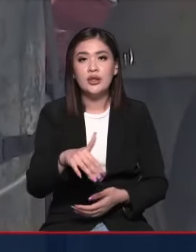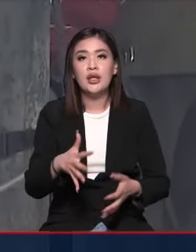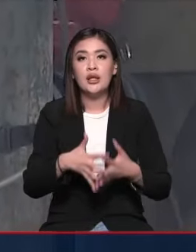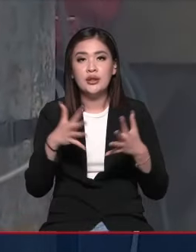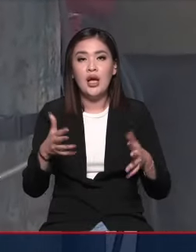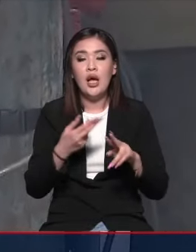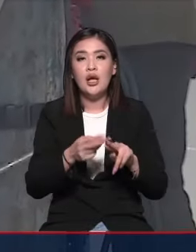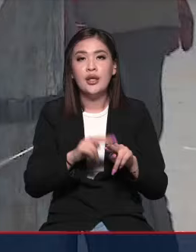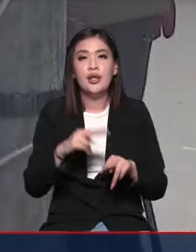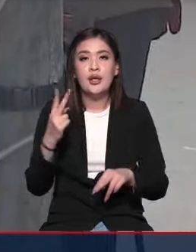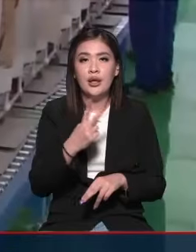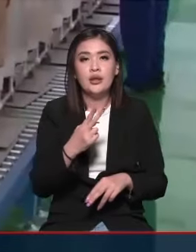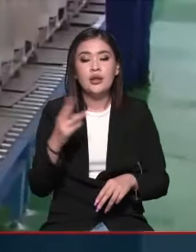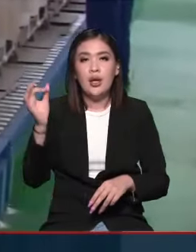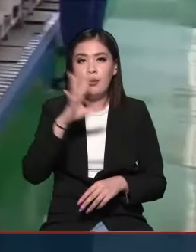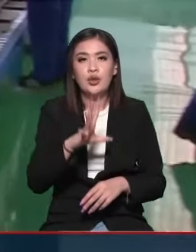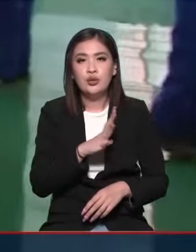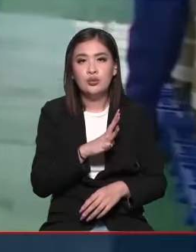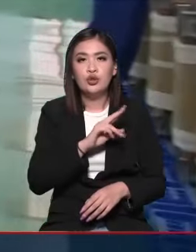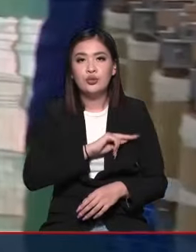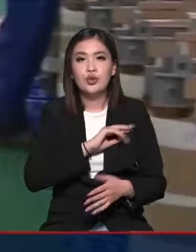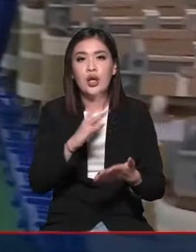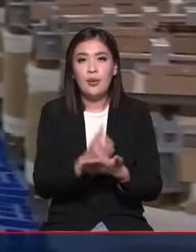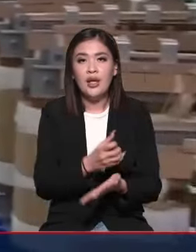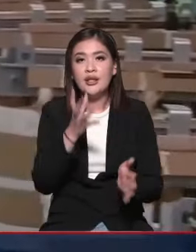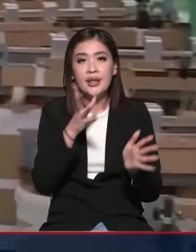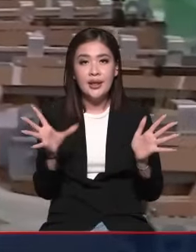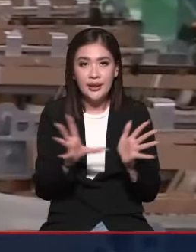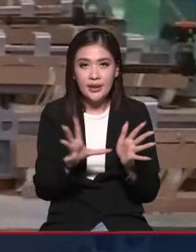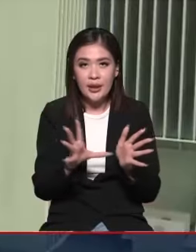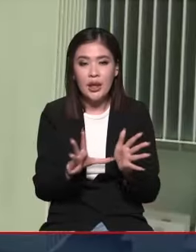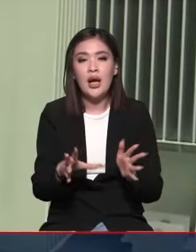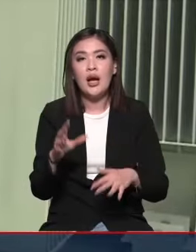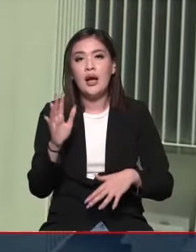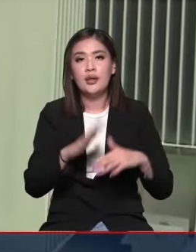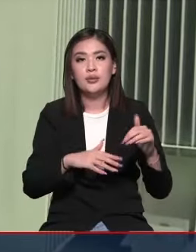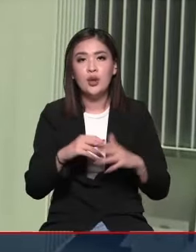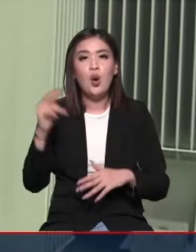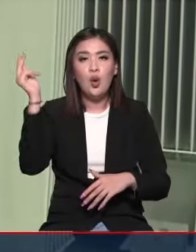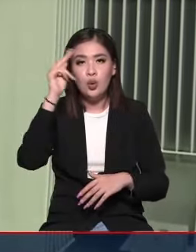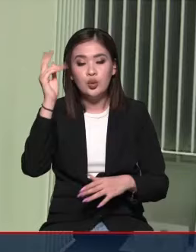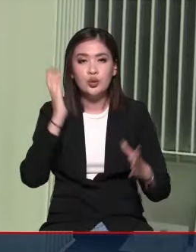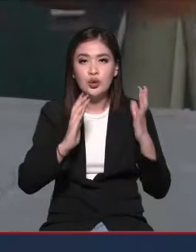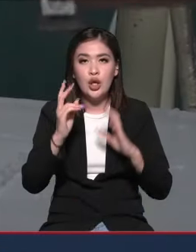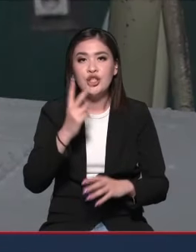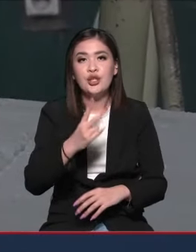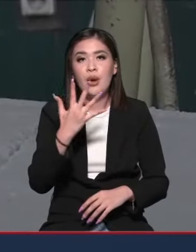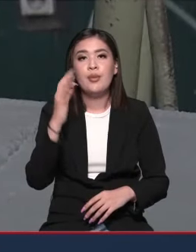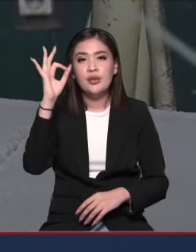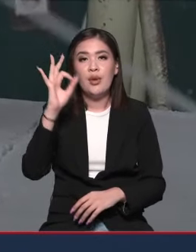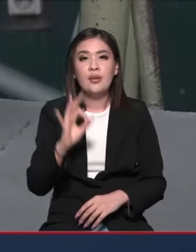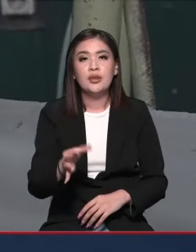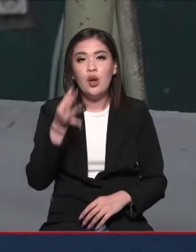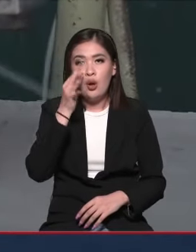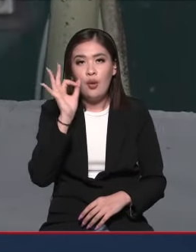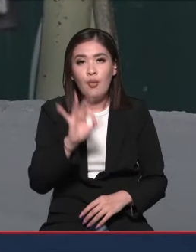ғана екі қолға бір күрек тапқан. Өйткені техникалық және кәсіптік оқу орындарын бітірген түлектердің 25%